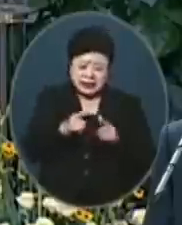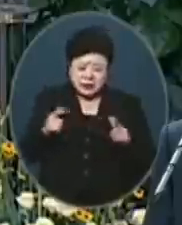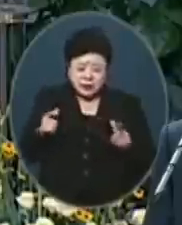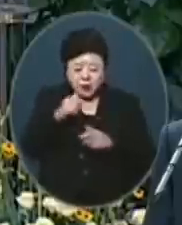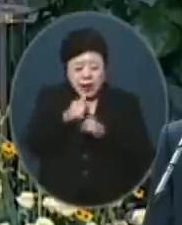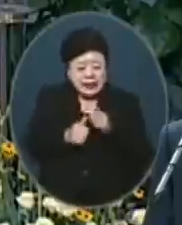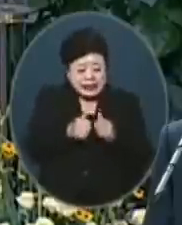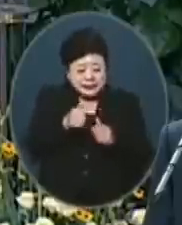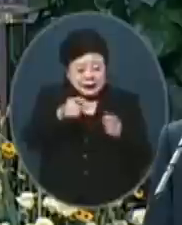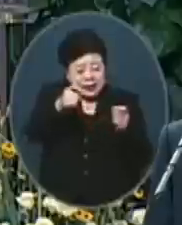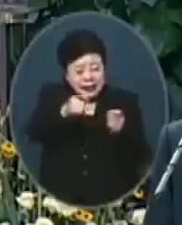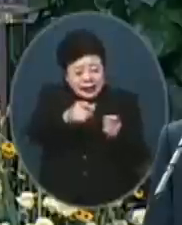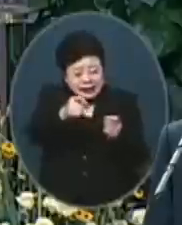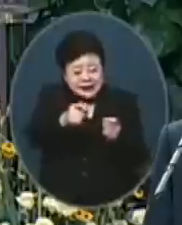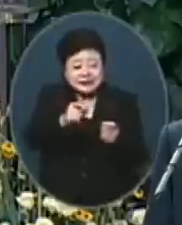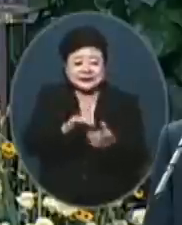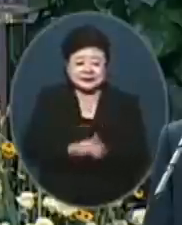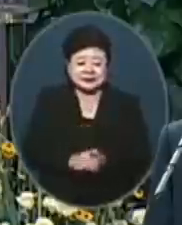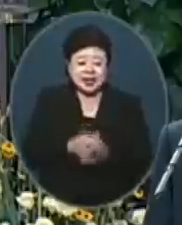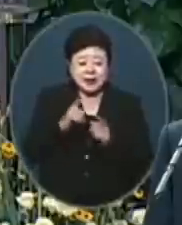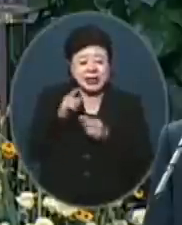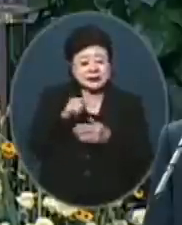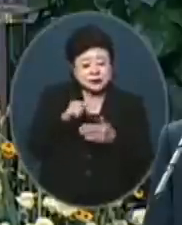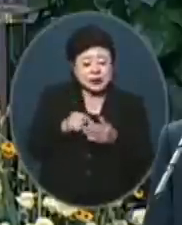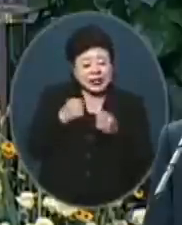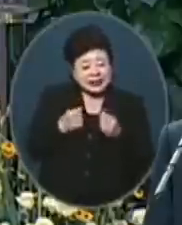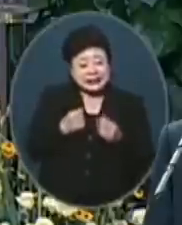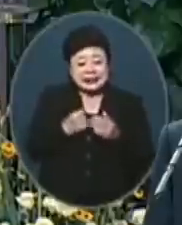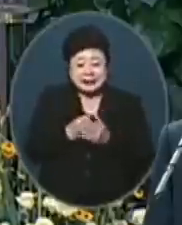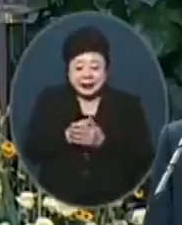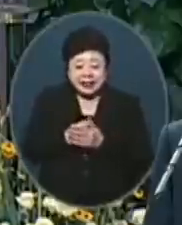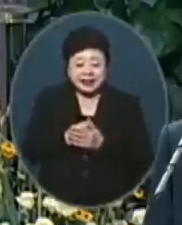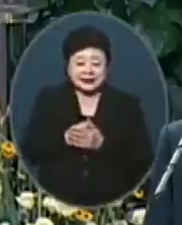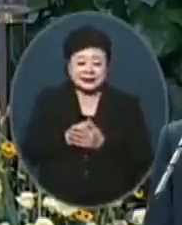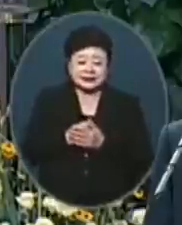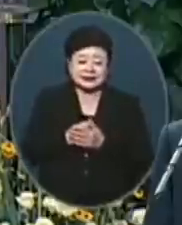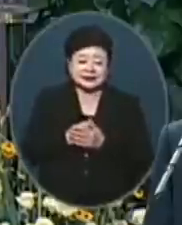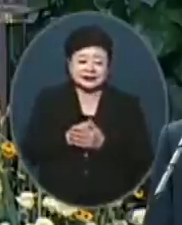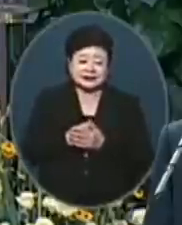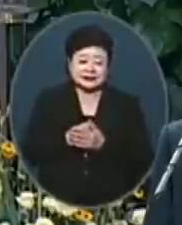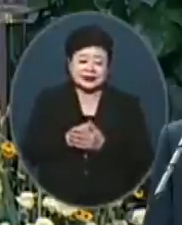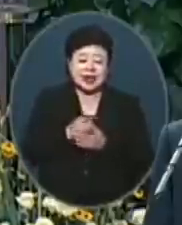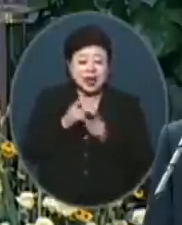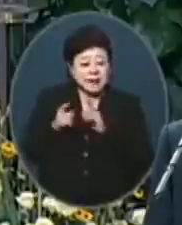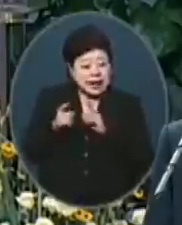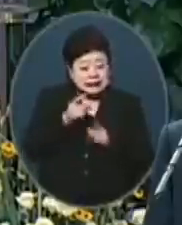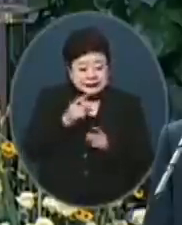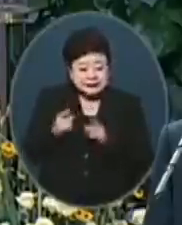하나님은 그 말씀 속에 계심으로